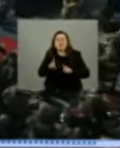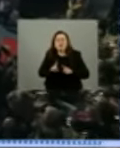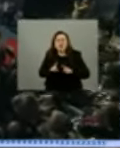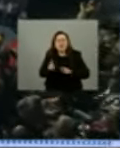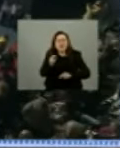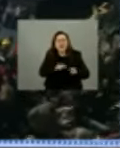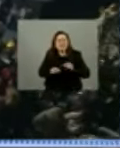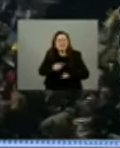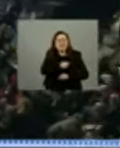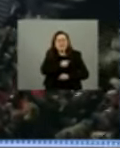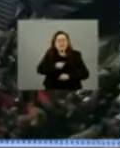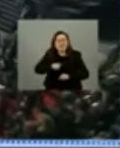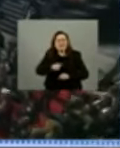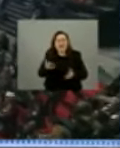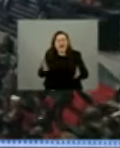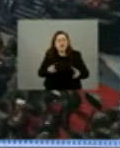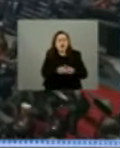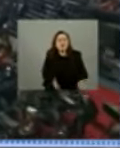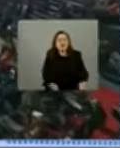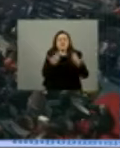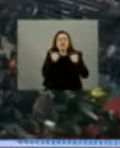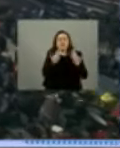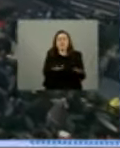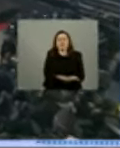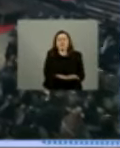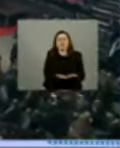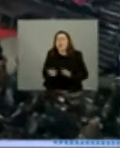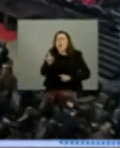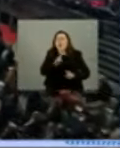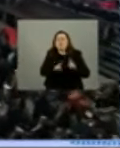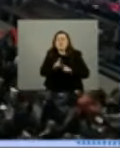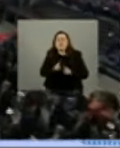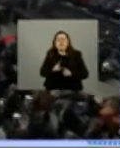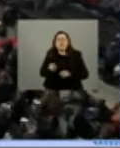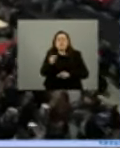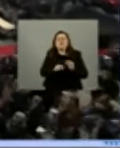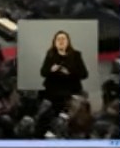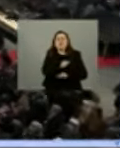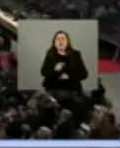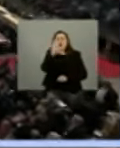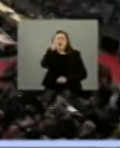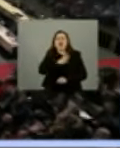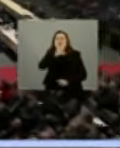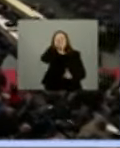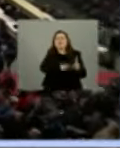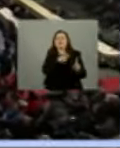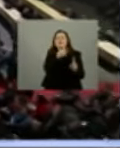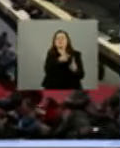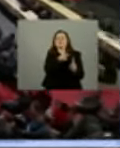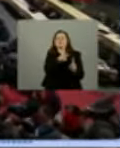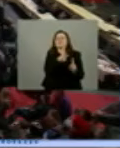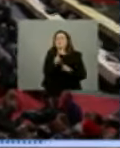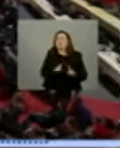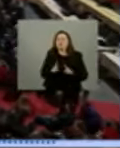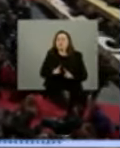κόμματος. Αυτή τη στιγμή... Αυτό είναι μια, με συγχωρείτε, μου επιτρέπετε, μια διακήρυξη φαντασιακού τύπου. Δεν υπάρχουν εγγυητές των